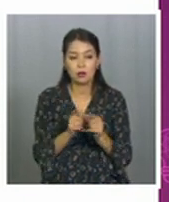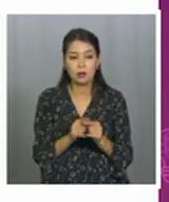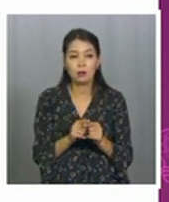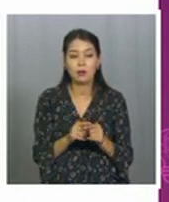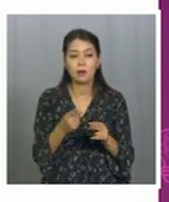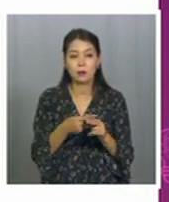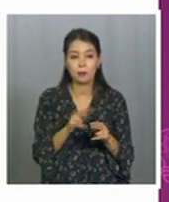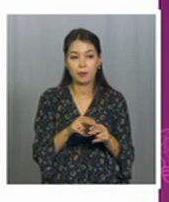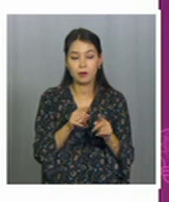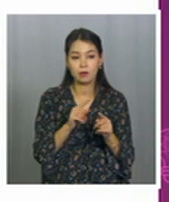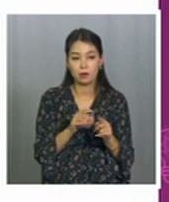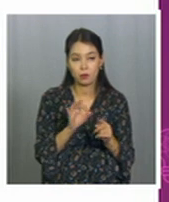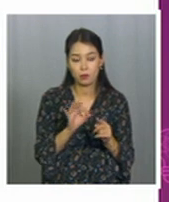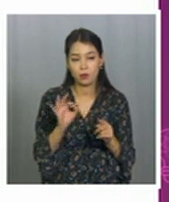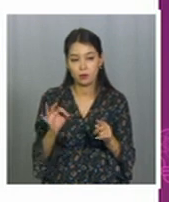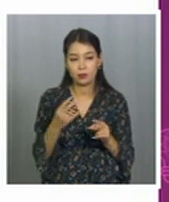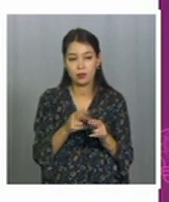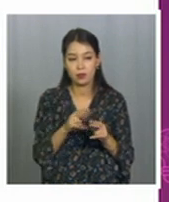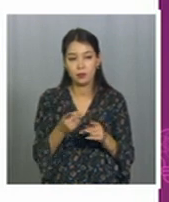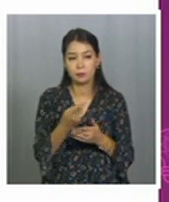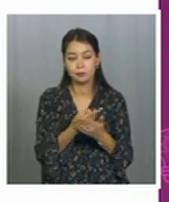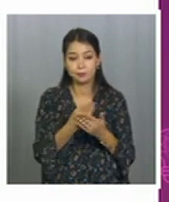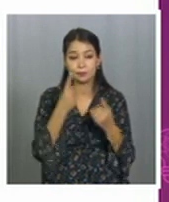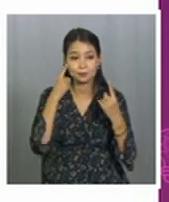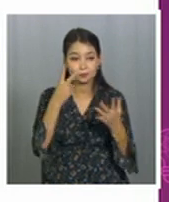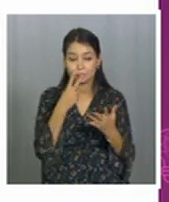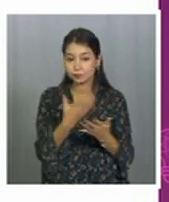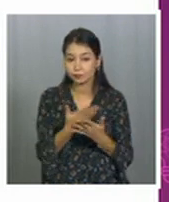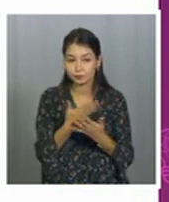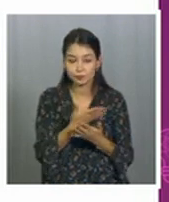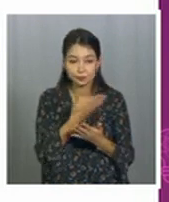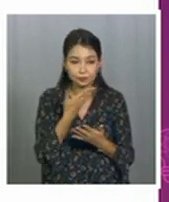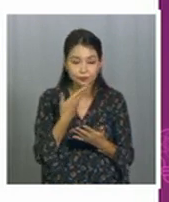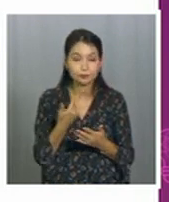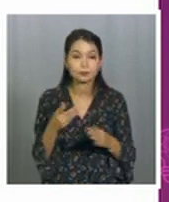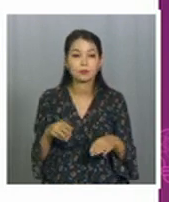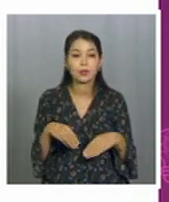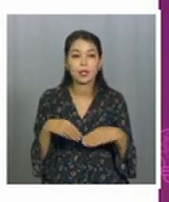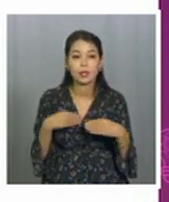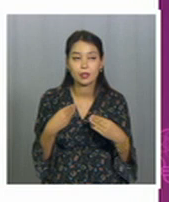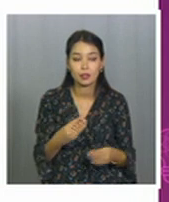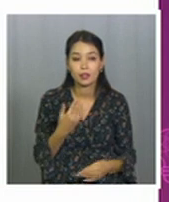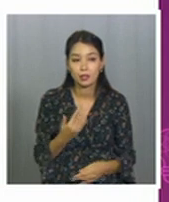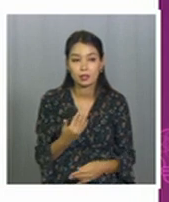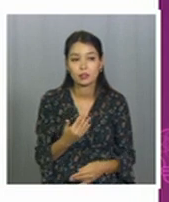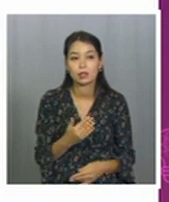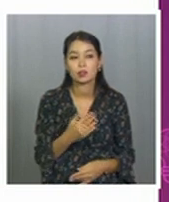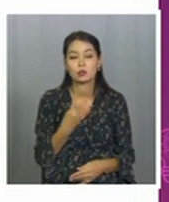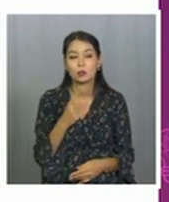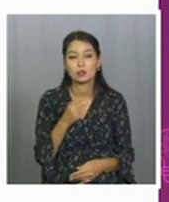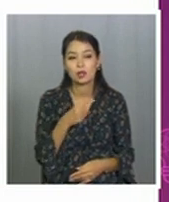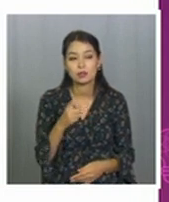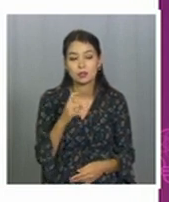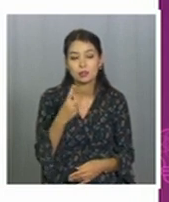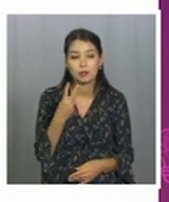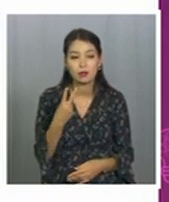шеті. Немесе егер суретте айқын көрсетілмейтін болса, берілген 4x азайтылған x